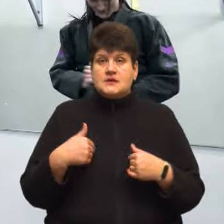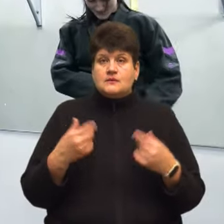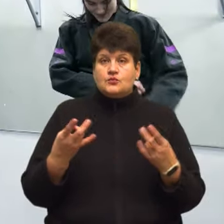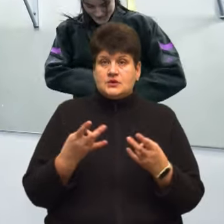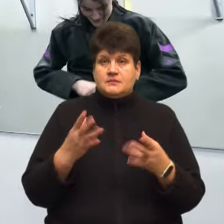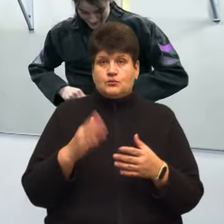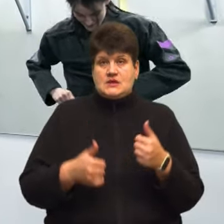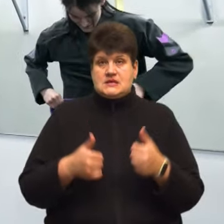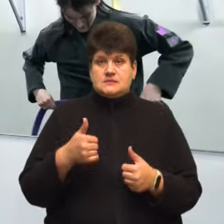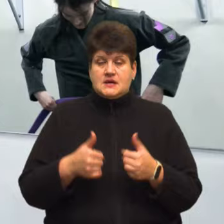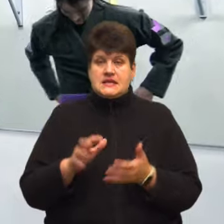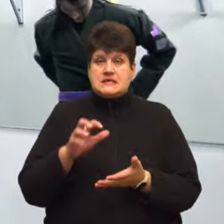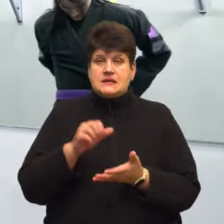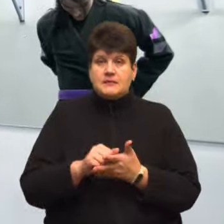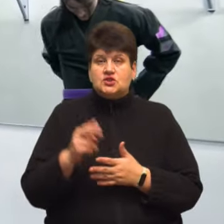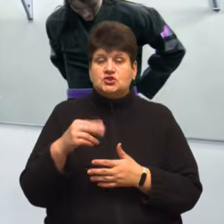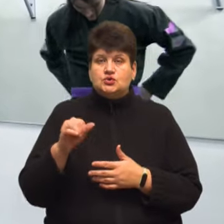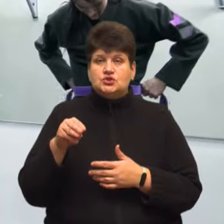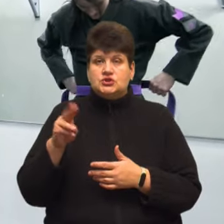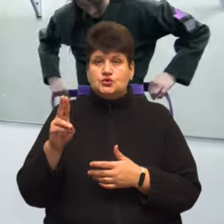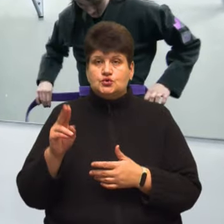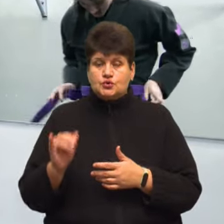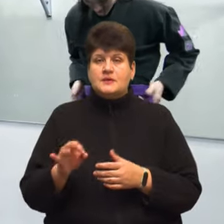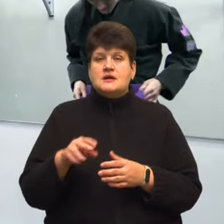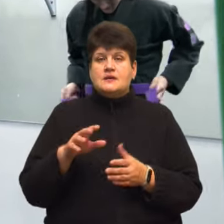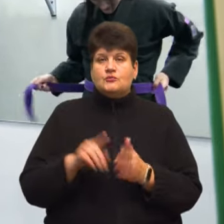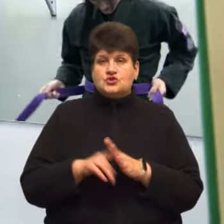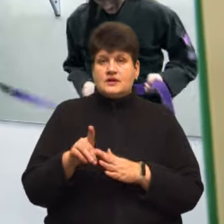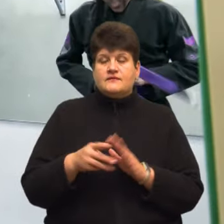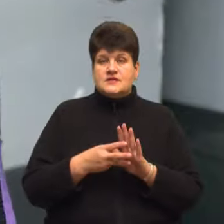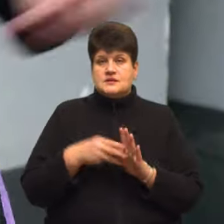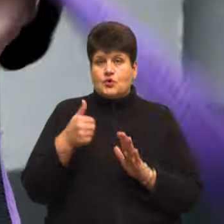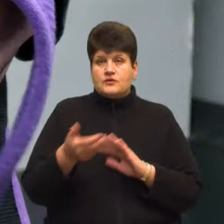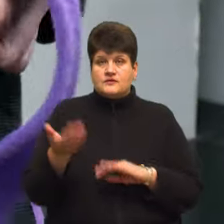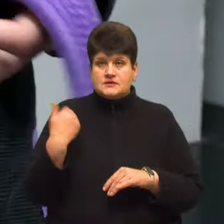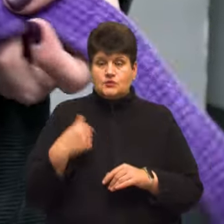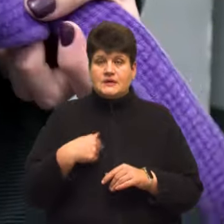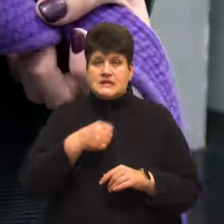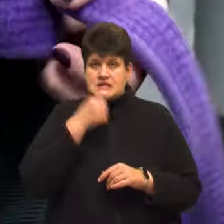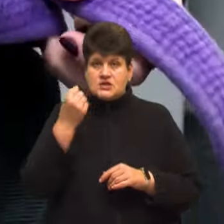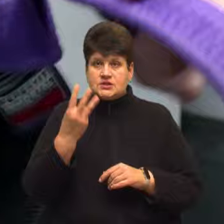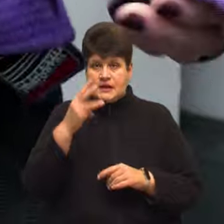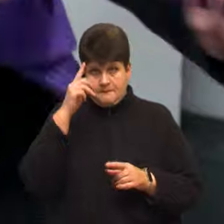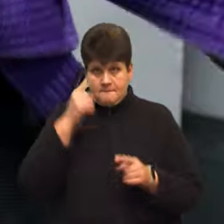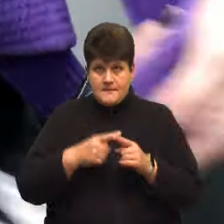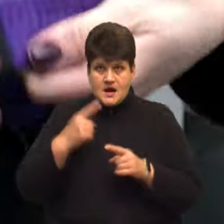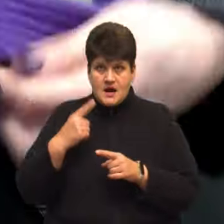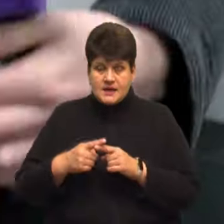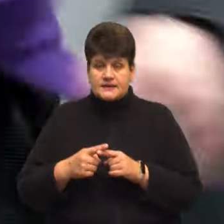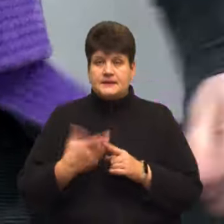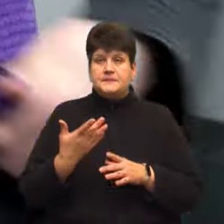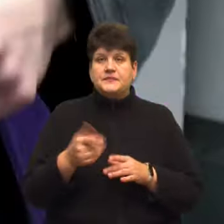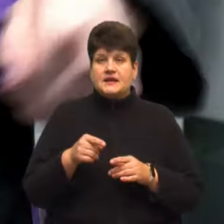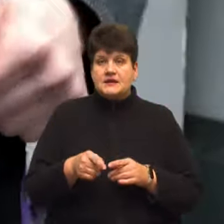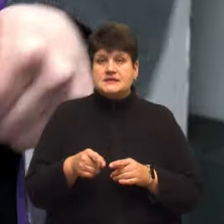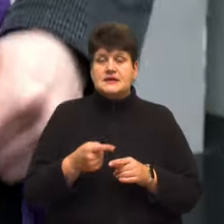змаганнях займатися джиуджицу Ала почала приблизно 8 років тому в мене три старших брати і якісь танці таке мене